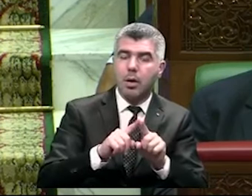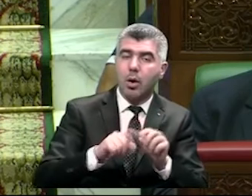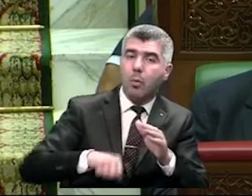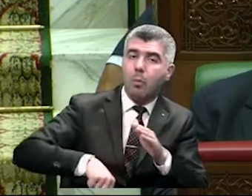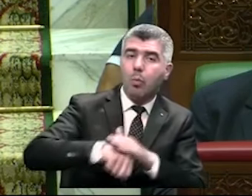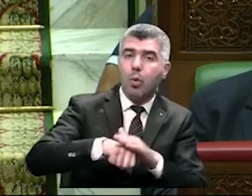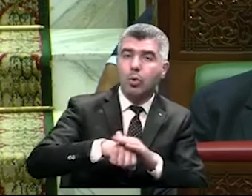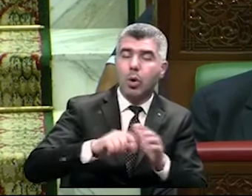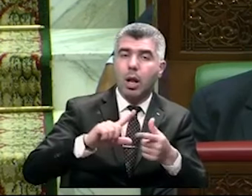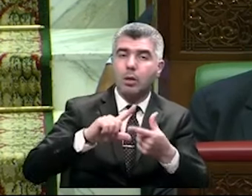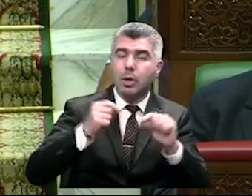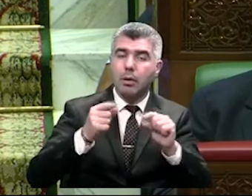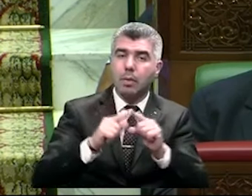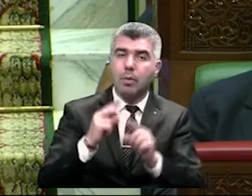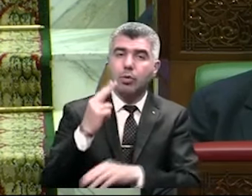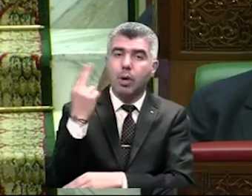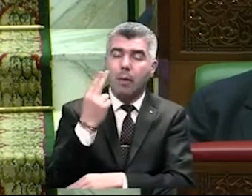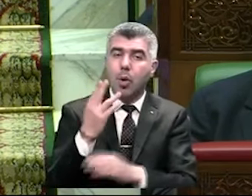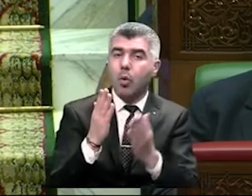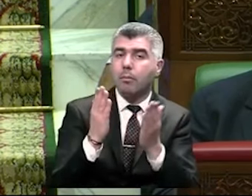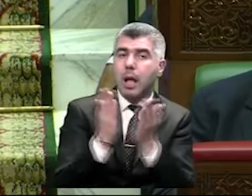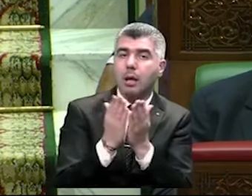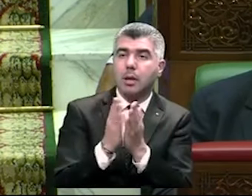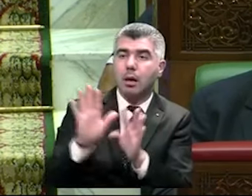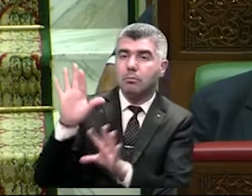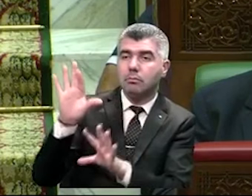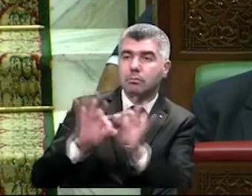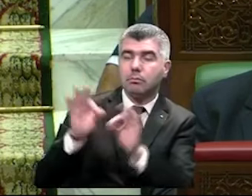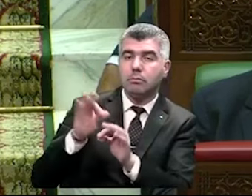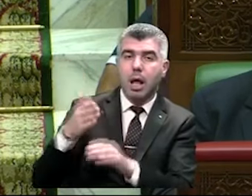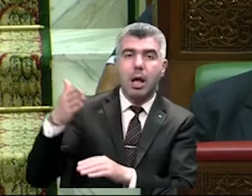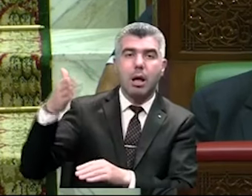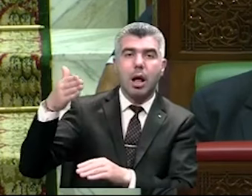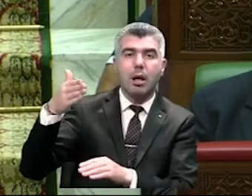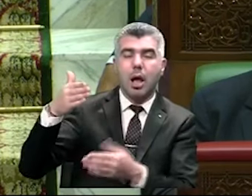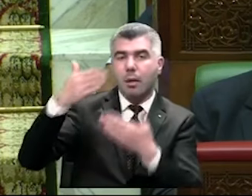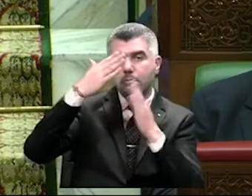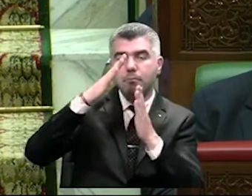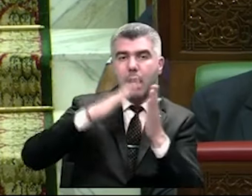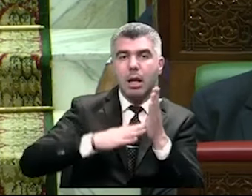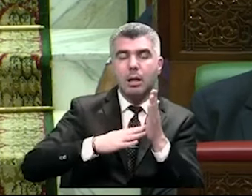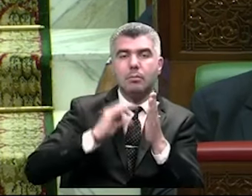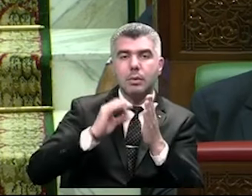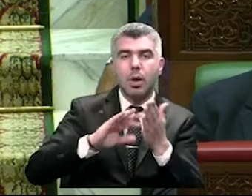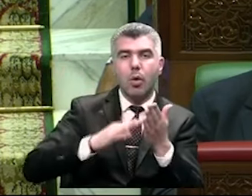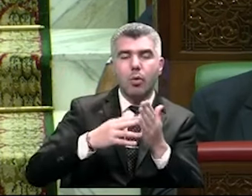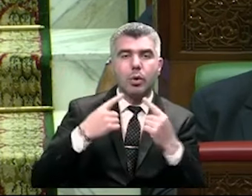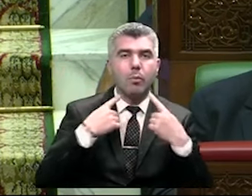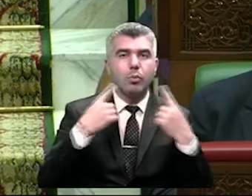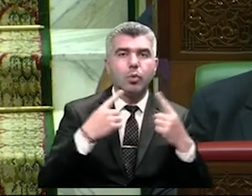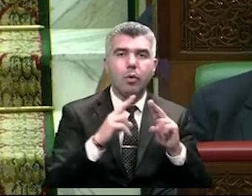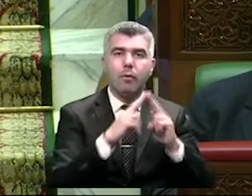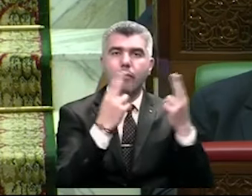المدرسيه والجامعيه مشلا لابطال رفعوا رايه بلادنا خفاقه في المحافل